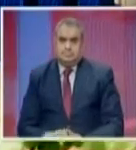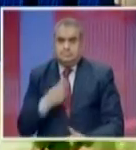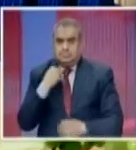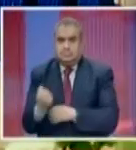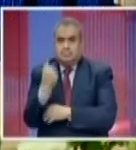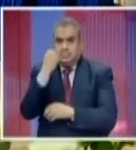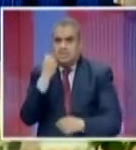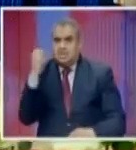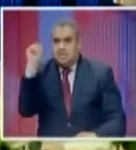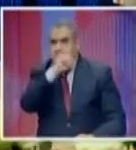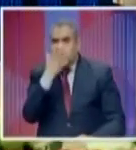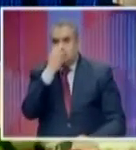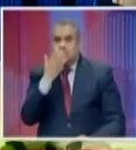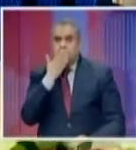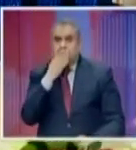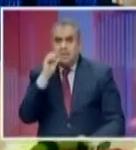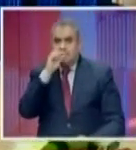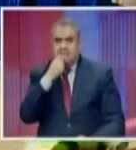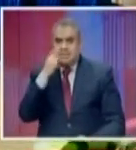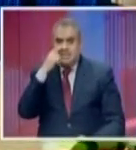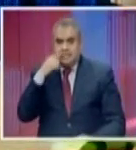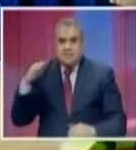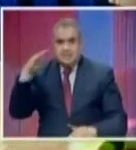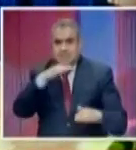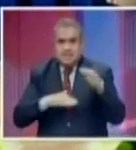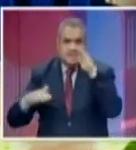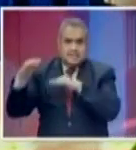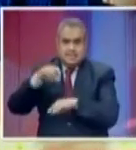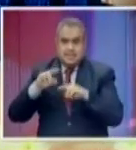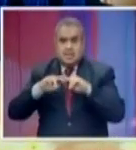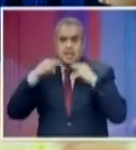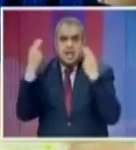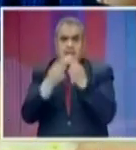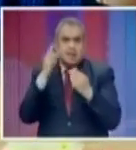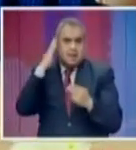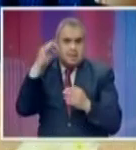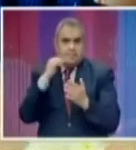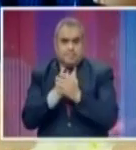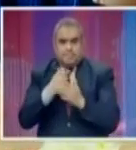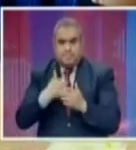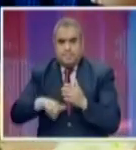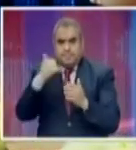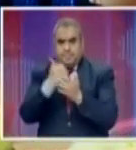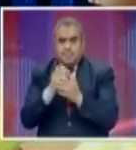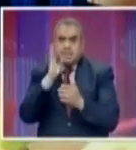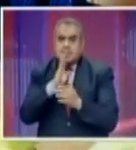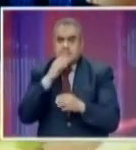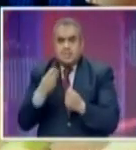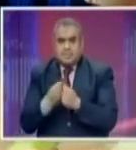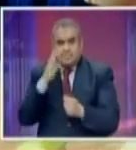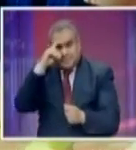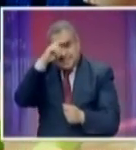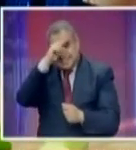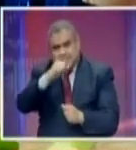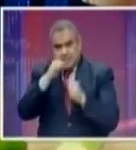البطل شهاب الدين عادل خميس، بطل سباحة محلياً ودولياً، التحق بنظام الدمج التعليمي ومر